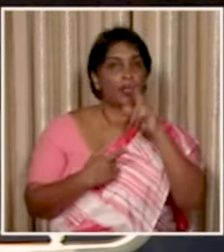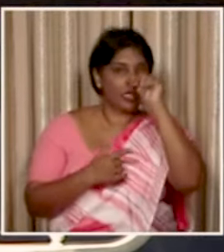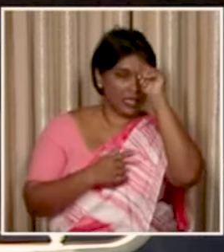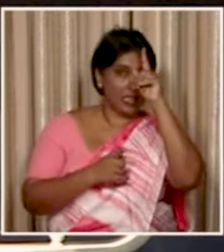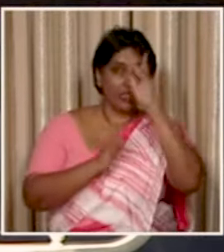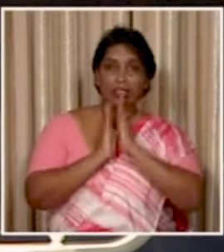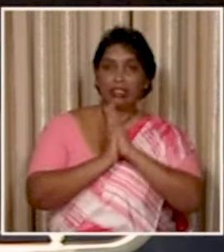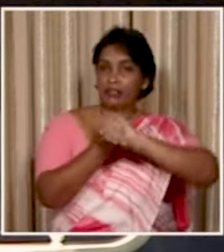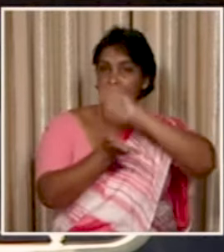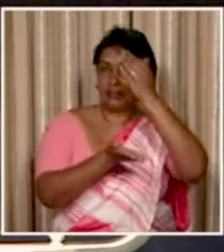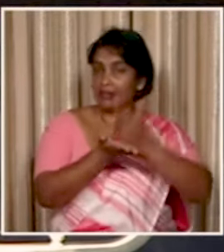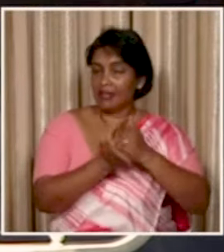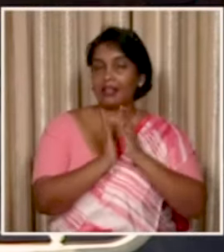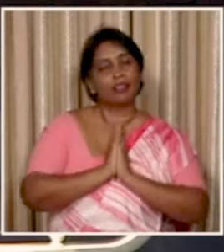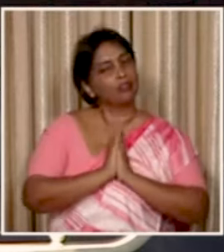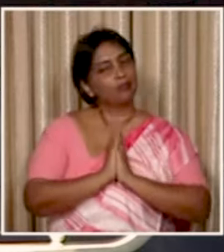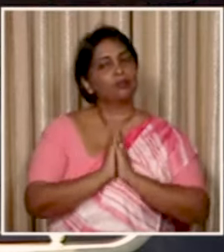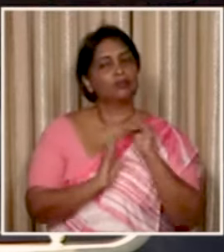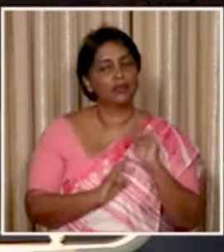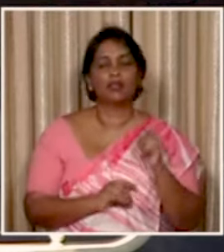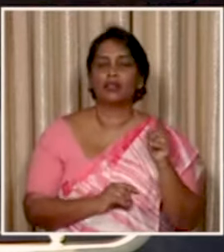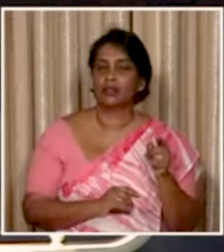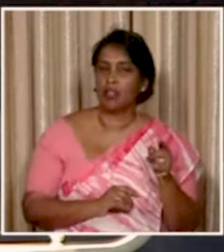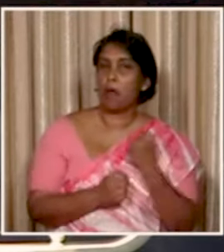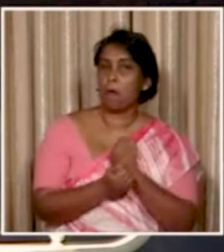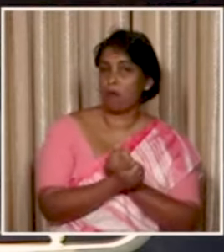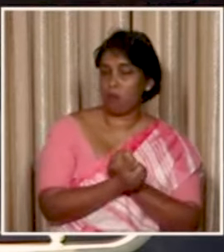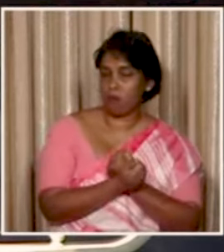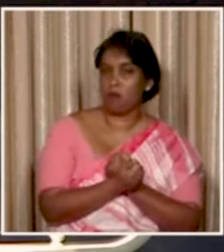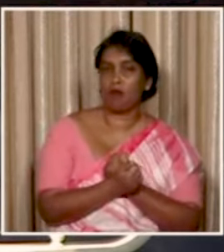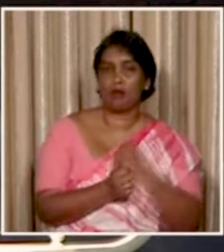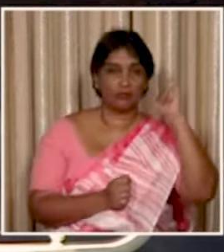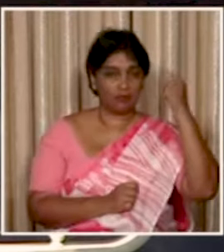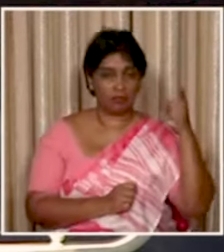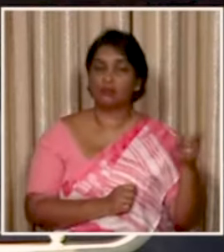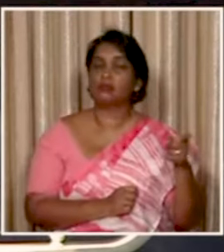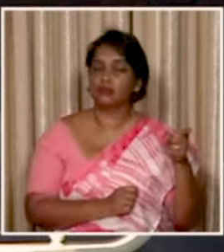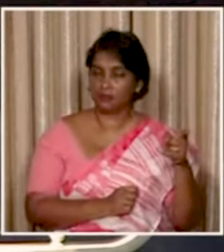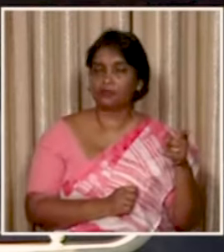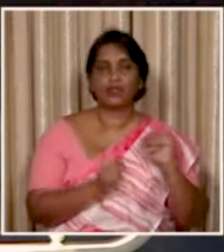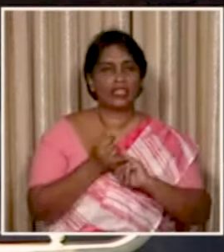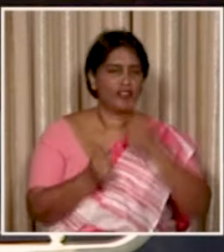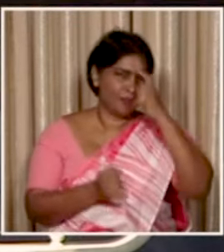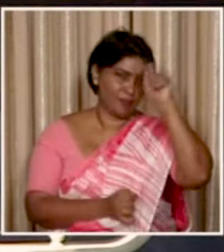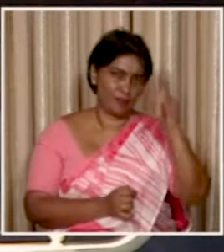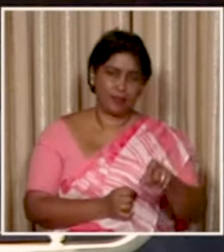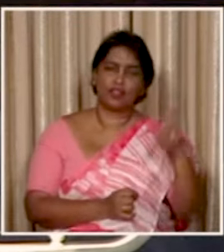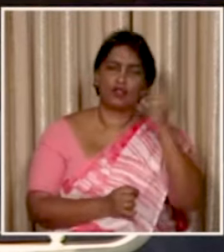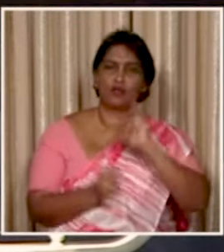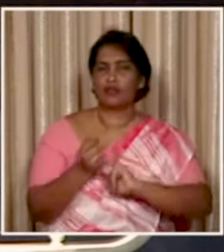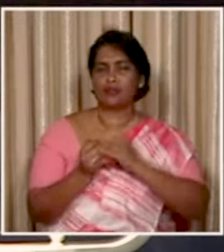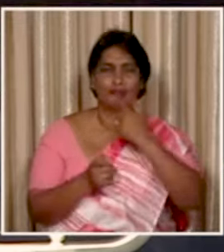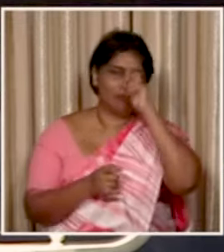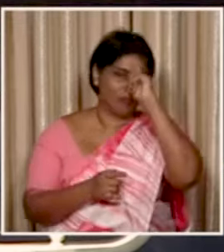அந்த பகுதிக்குள் நெடுங்கேணி போலீஸ் நிலைய பொறுப்பதிகாரி செனவிரத்ன மற்றும் கனேரான்குள போலீஸ் நிலைய பொறுப்பதிகாரி சுனில் ரத்நாயக்க மற்றும்